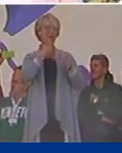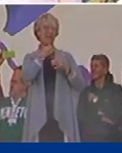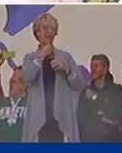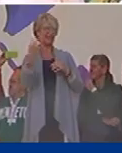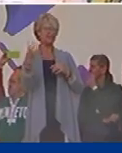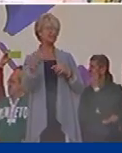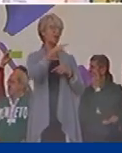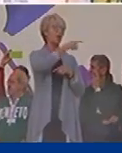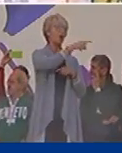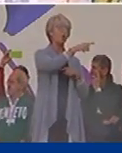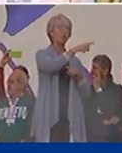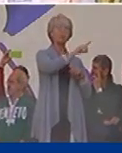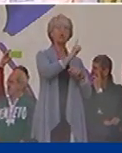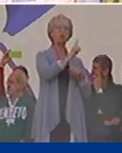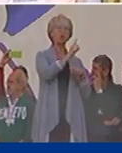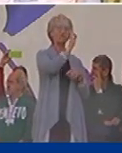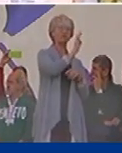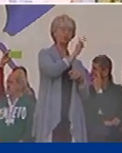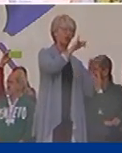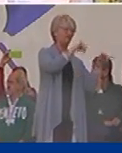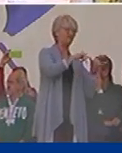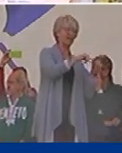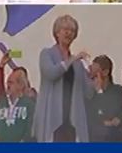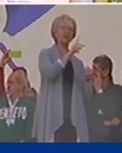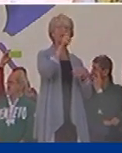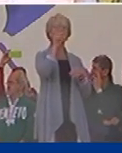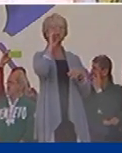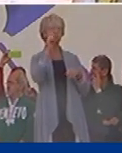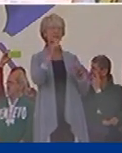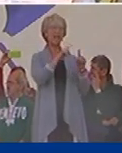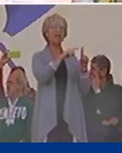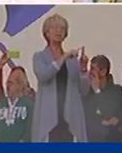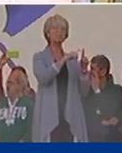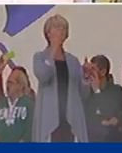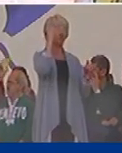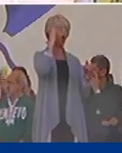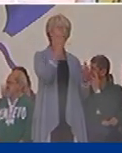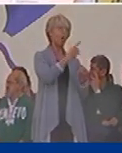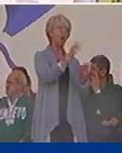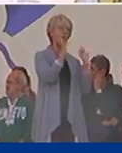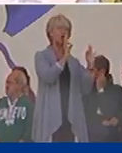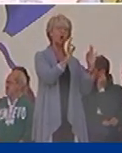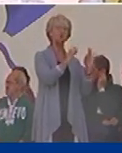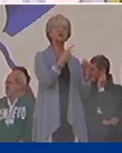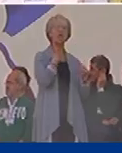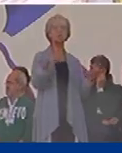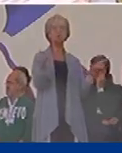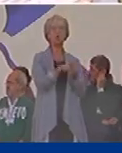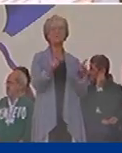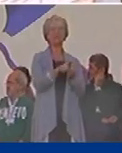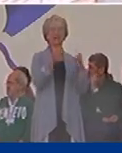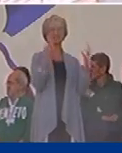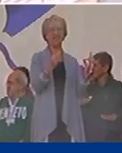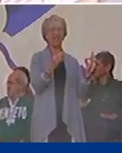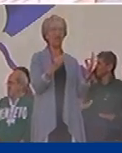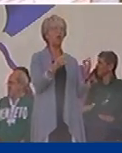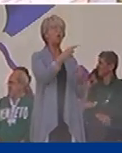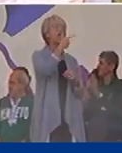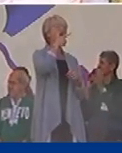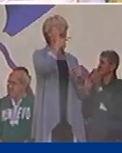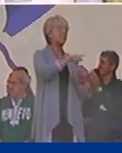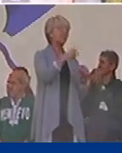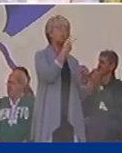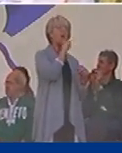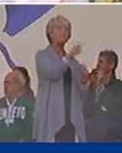la cadenza veneta, friulana, ligure o toscana, ma un uomo così è un mio fratello a prescindere dalla lingua che